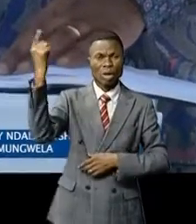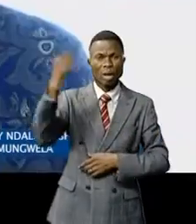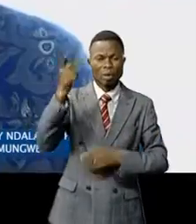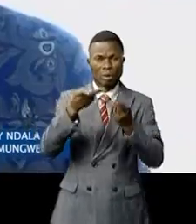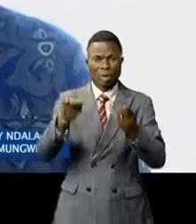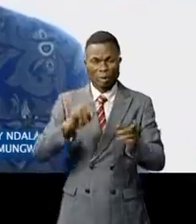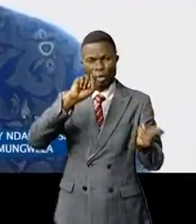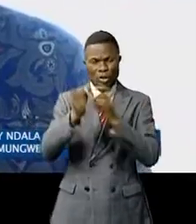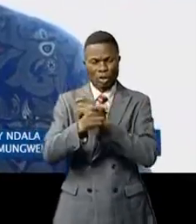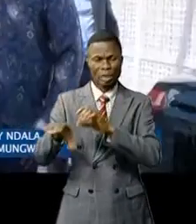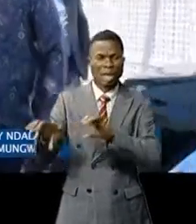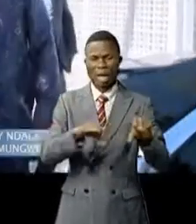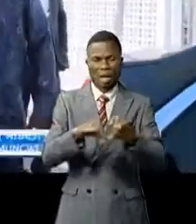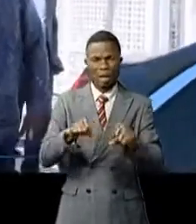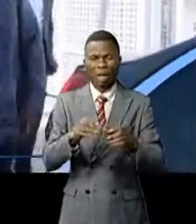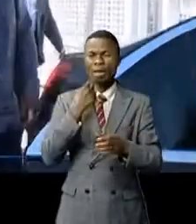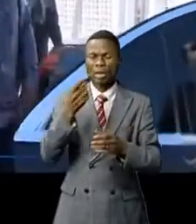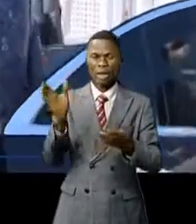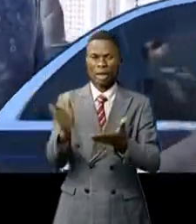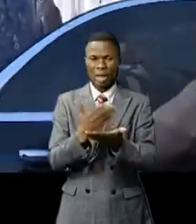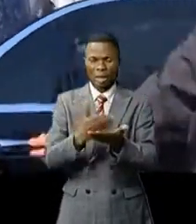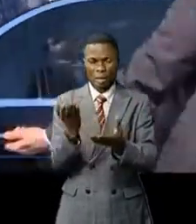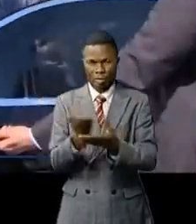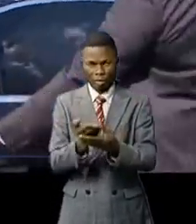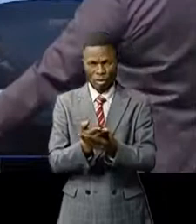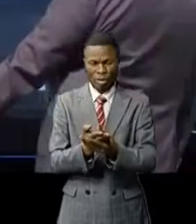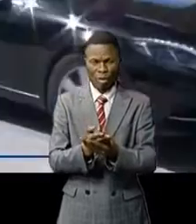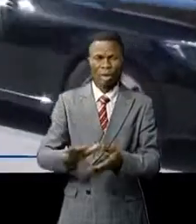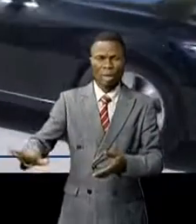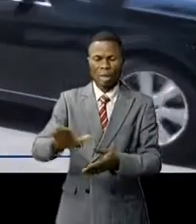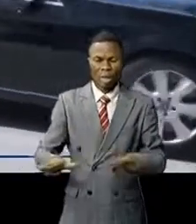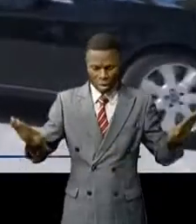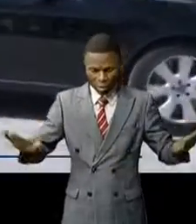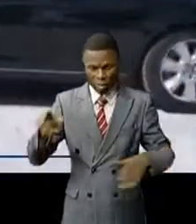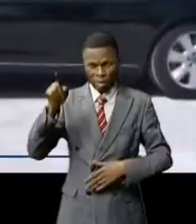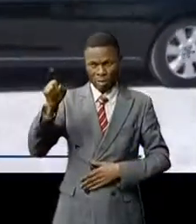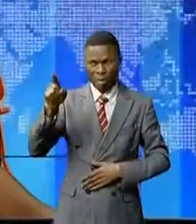des civilisations, a-t-il déclaré dans les livres d'or du musée du Louvre d'Abu Dhabi.